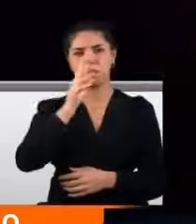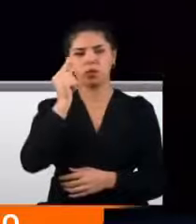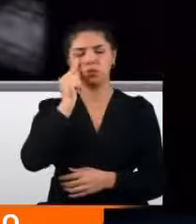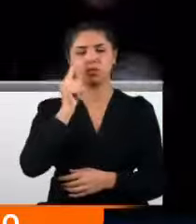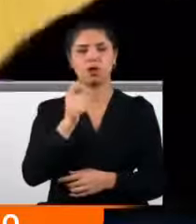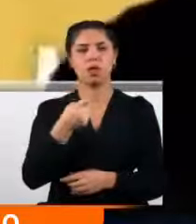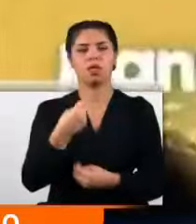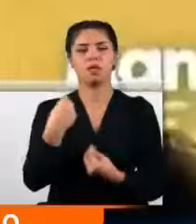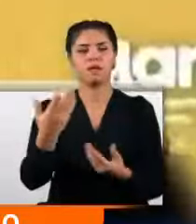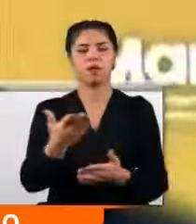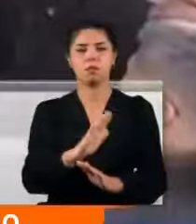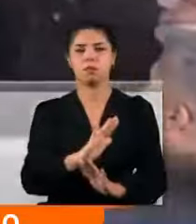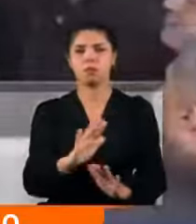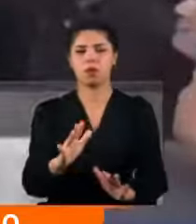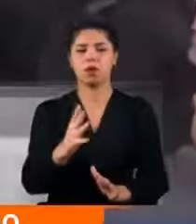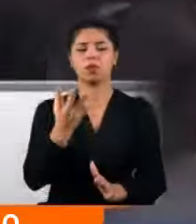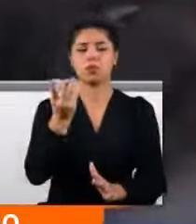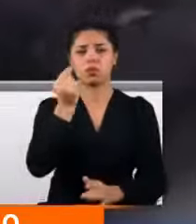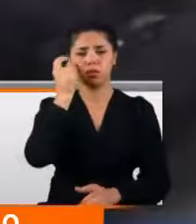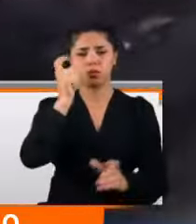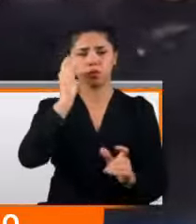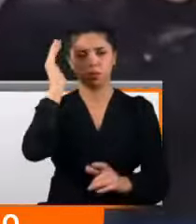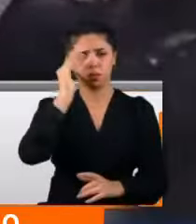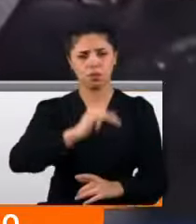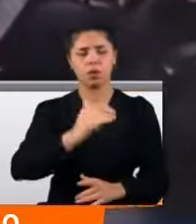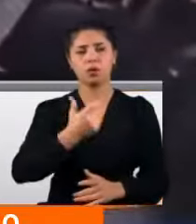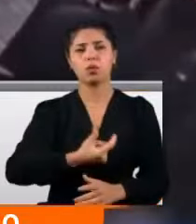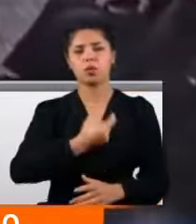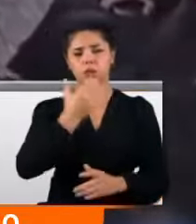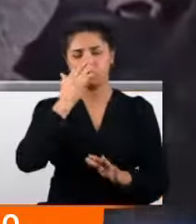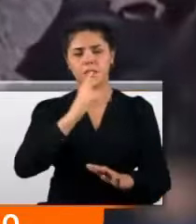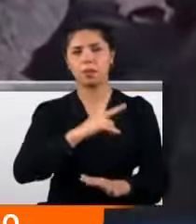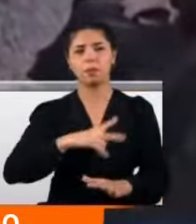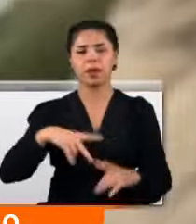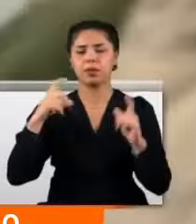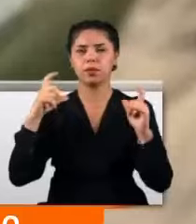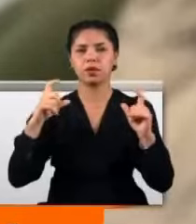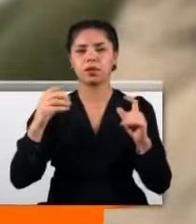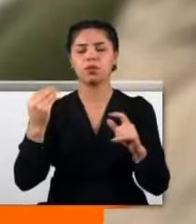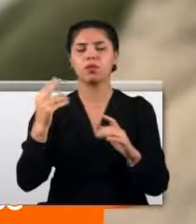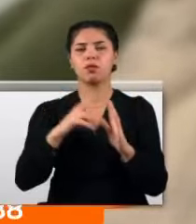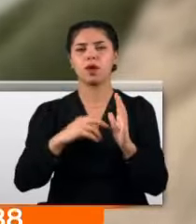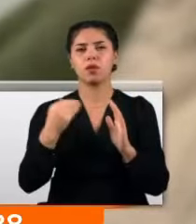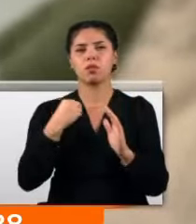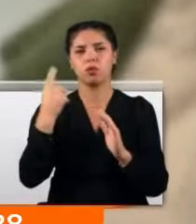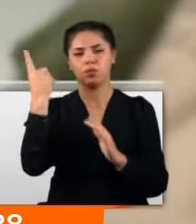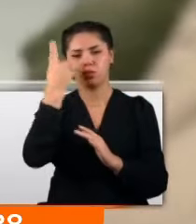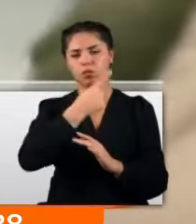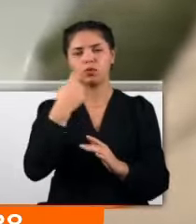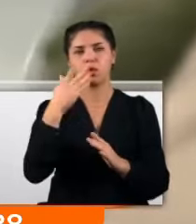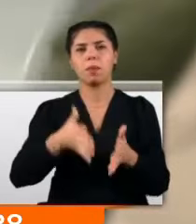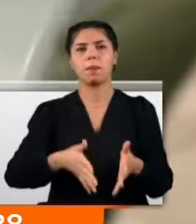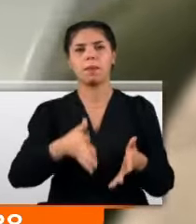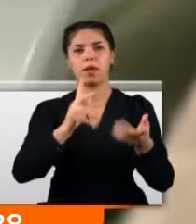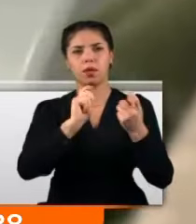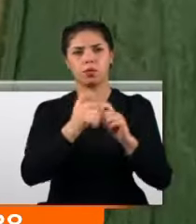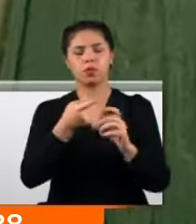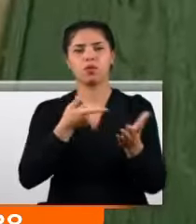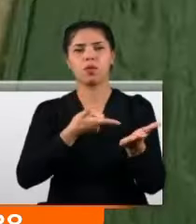anahtar teslim edebildi binlerce mağdur umutla Beklerken belediyenin SGK'ya olan vergi borçları karşılığında kentsel dönüşüm